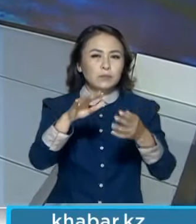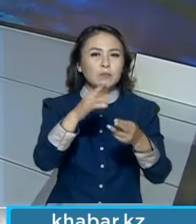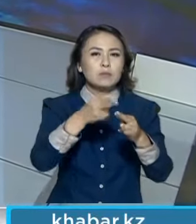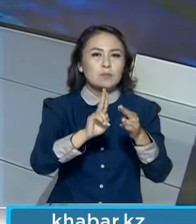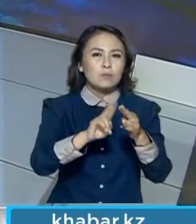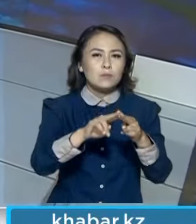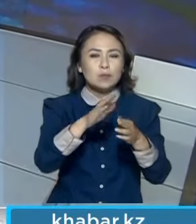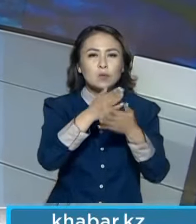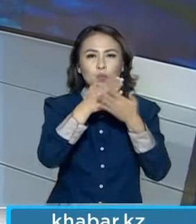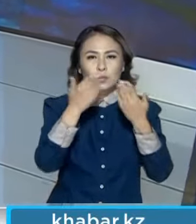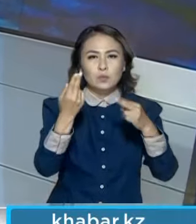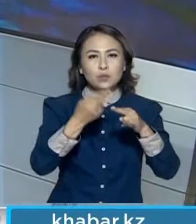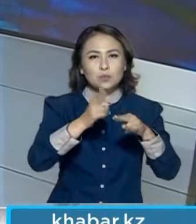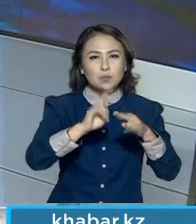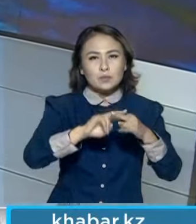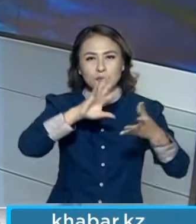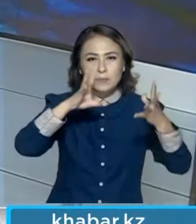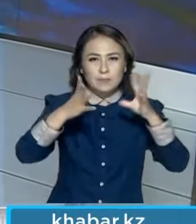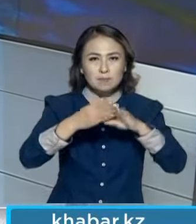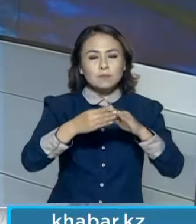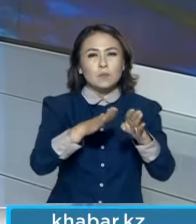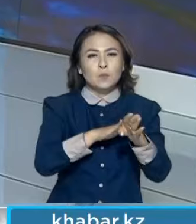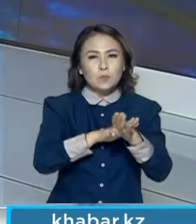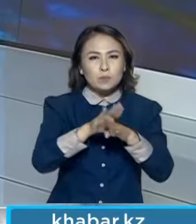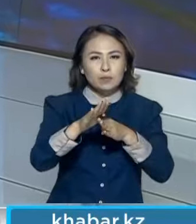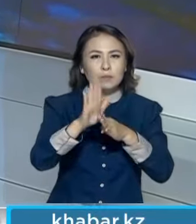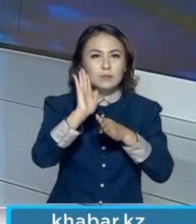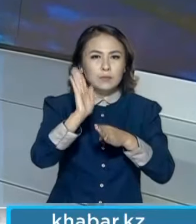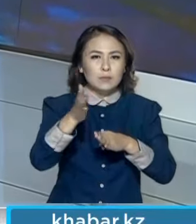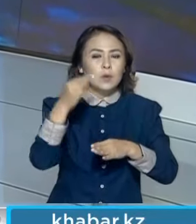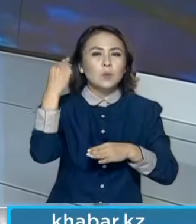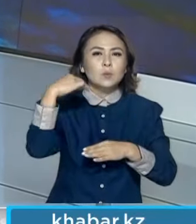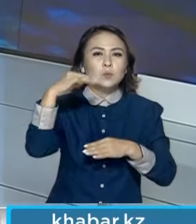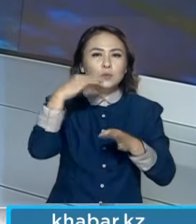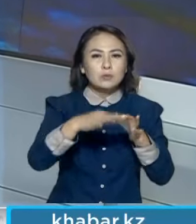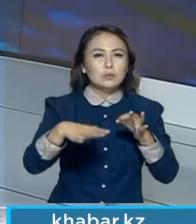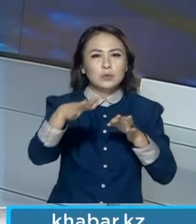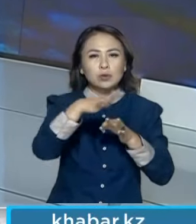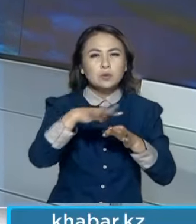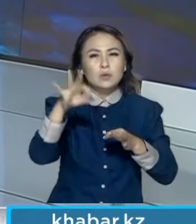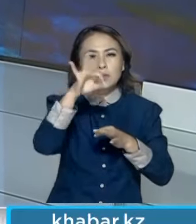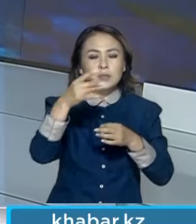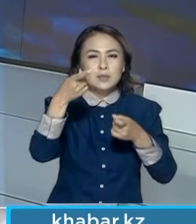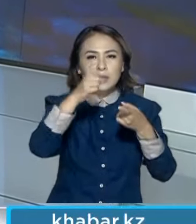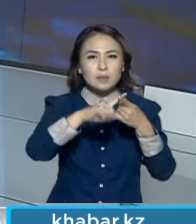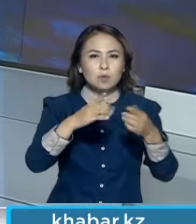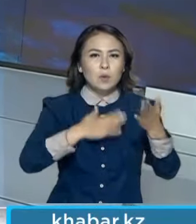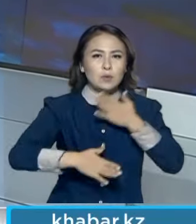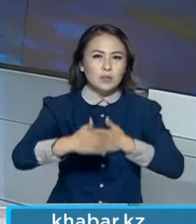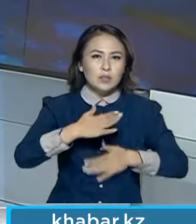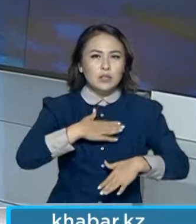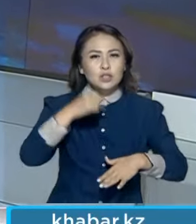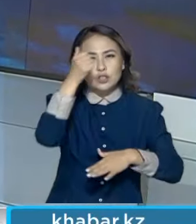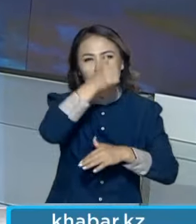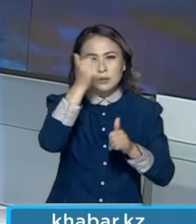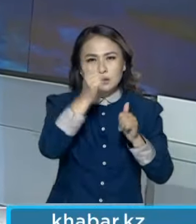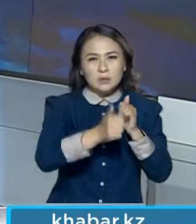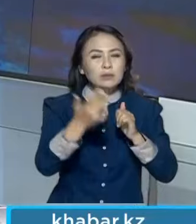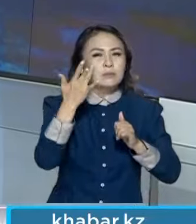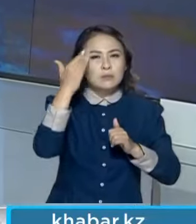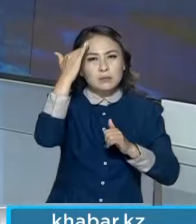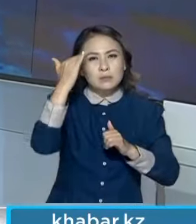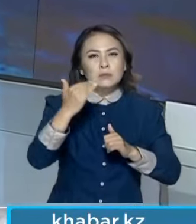тарыққан жоқпыз. Соның нәтижесінде егініміз бітік шығып, өнімділікте артты. Түркістан облысының шаруалары осылай деп қуанып отыр. Жылда